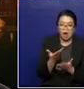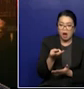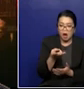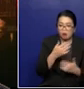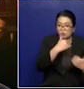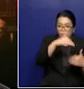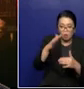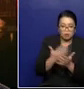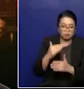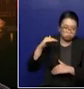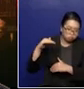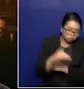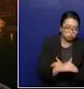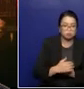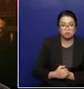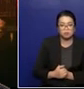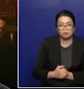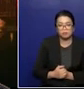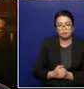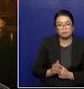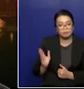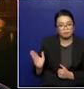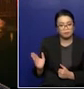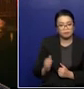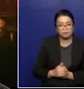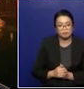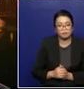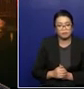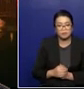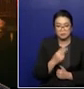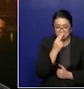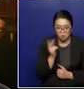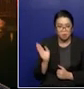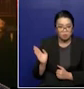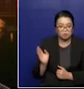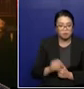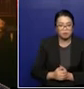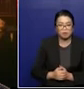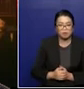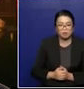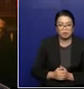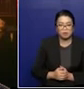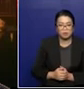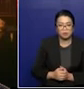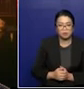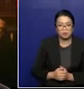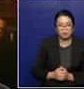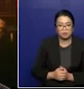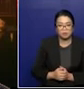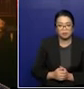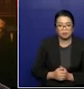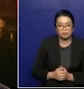20ปีฮะไปดูแผ่นต่อไปครับมันน่ากลัวกว่านั้นท่านรู้มั้ยเบื้องหลังของเบื้องหลังที่มัน